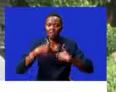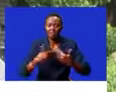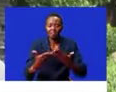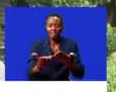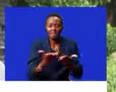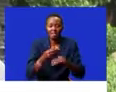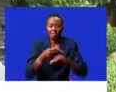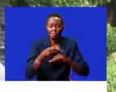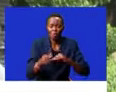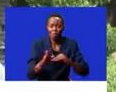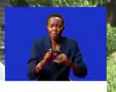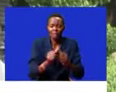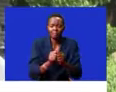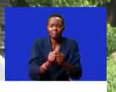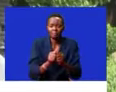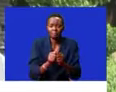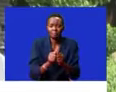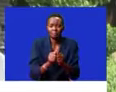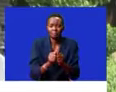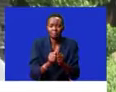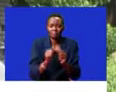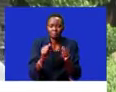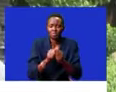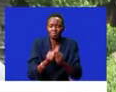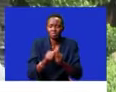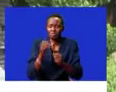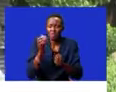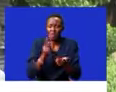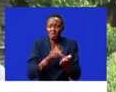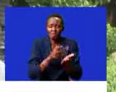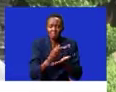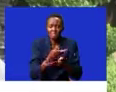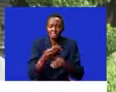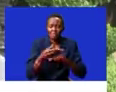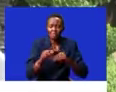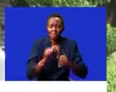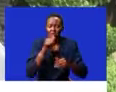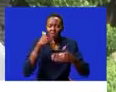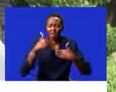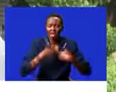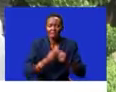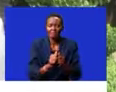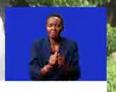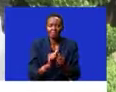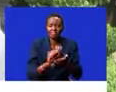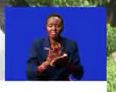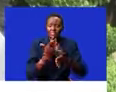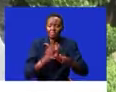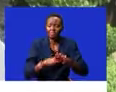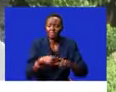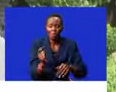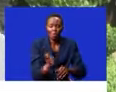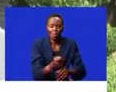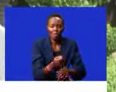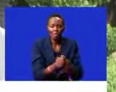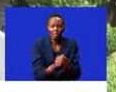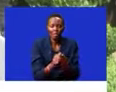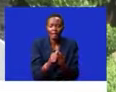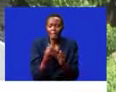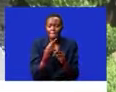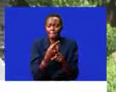puko yugi maber, kontena ma wanyalo kete yugi waonge godo. Iyudo ni wayueyo gasia